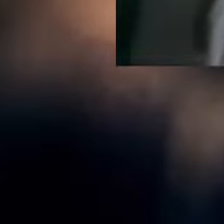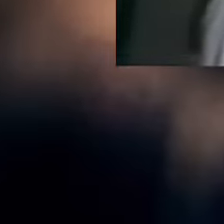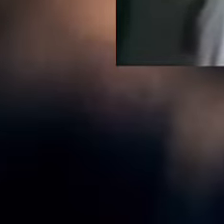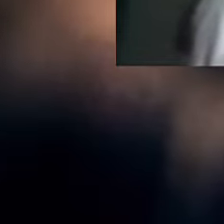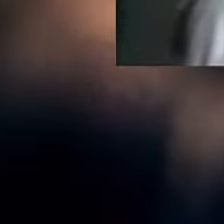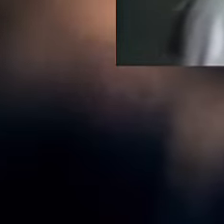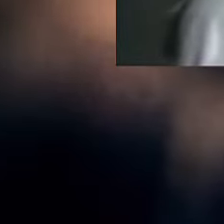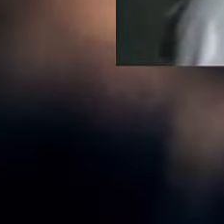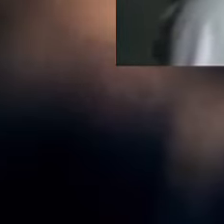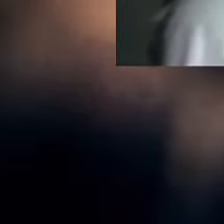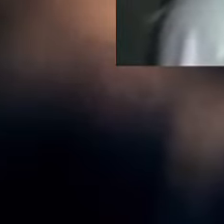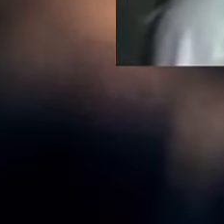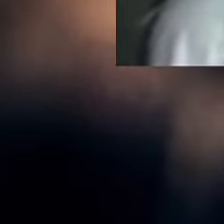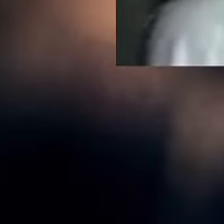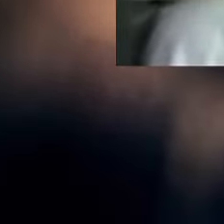تسكتلوش.